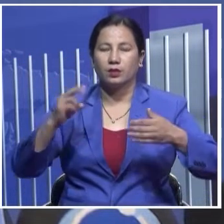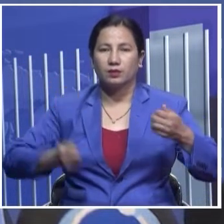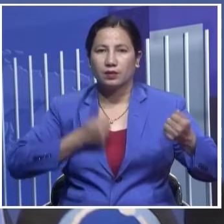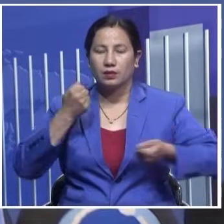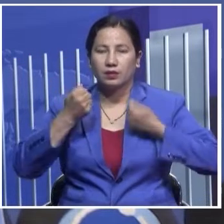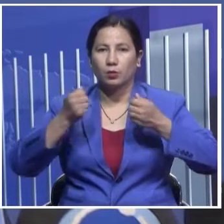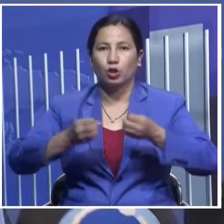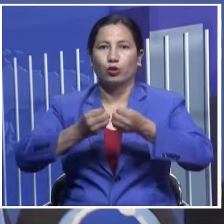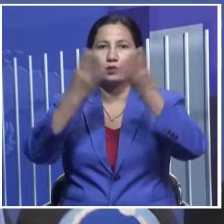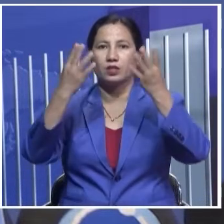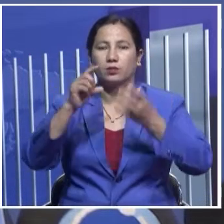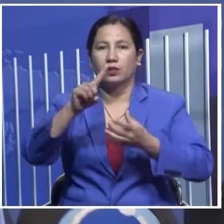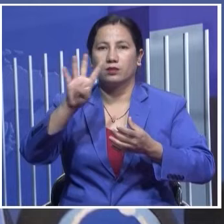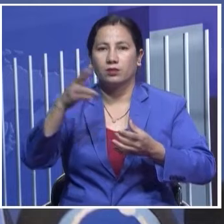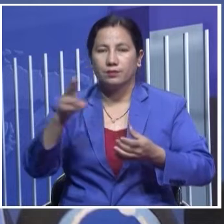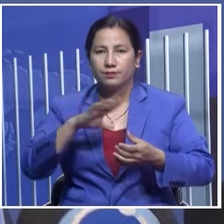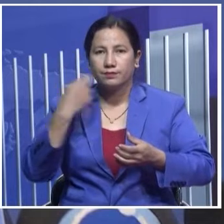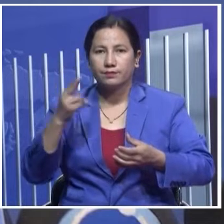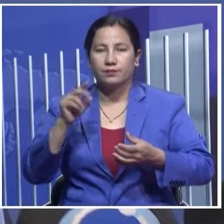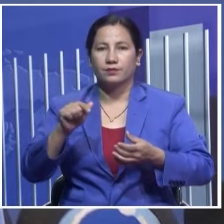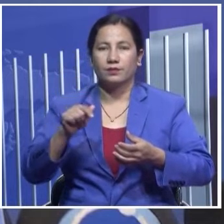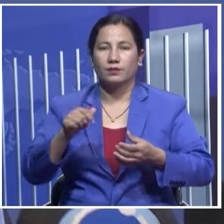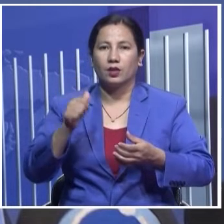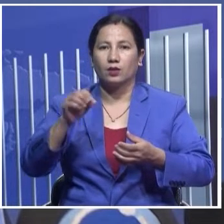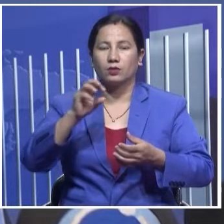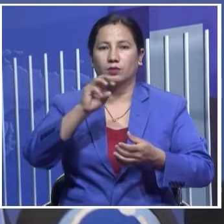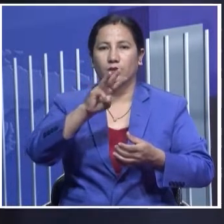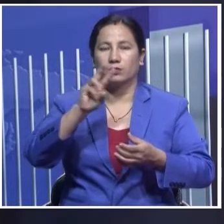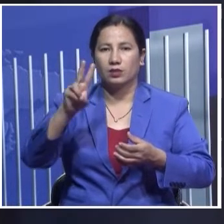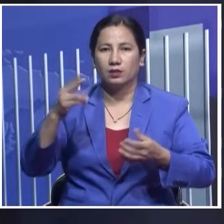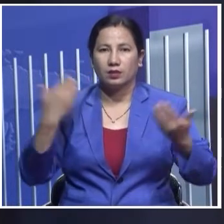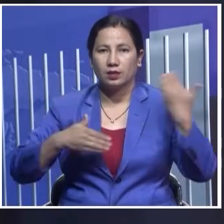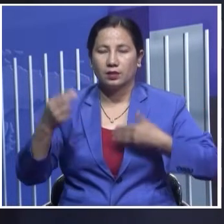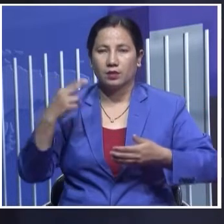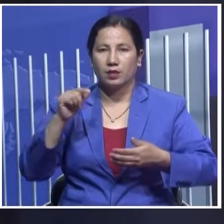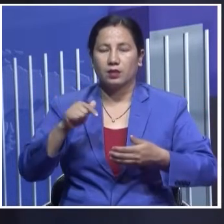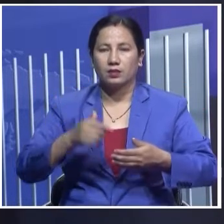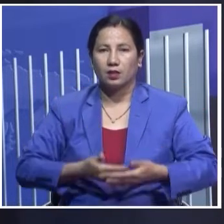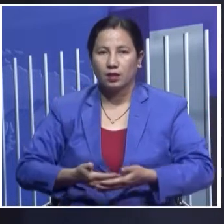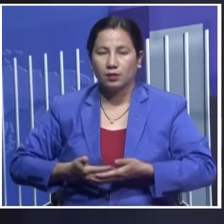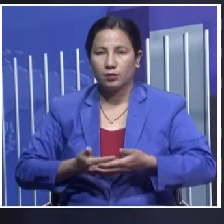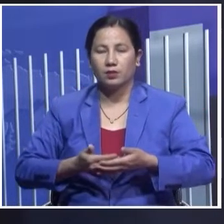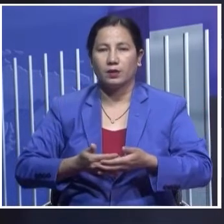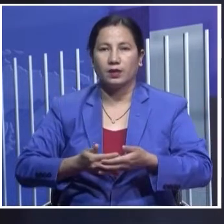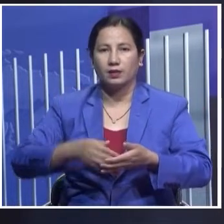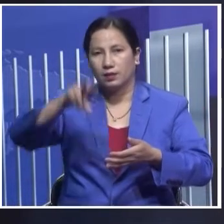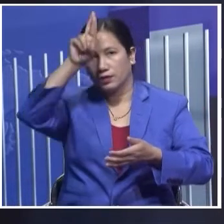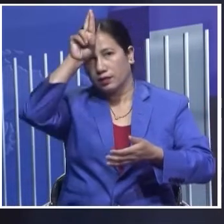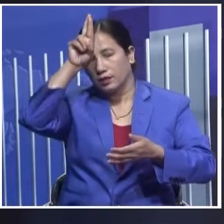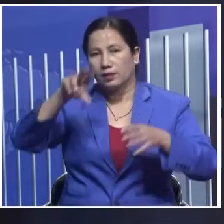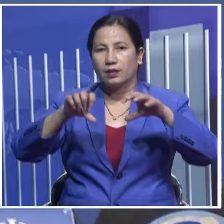हिंसात्मक विस्फोटमा परि 14 जनाको ज्यान गएको थियो भने अरू 32 जना घाइते भएका थिए। यस्तै बुधबार राजधानी काबुलमा भएको